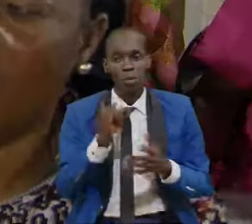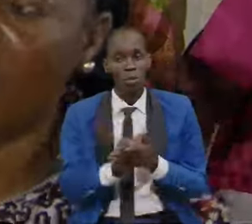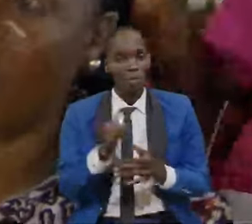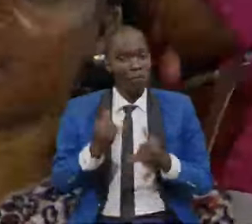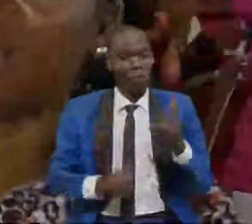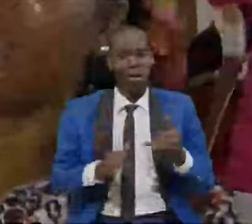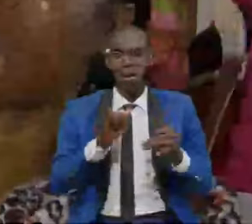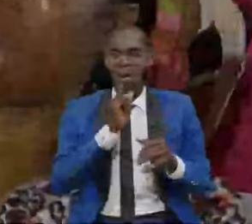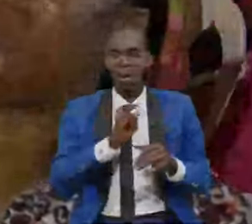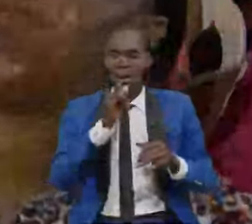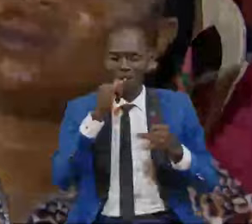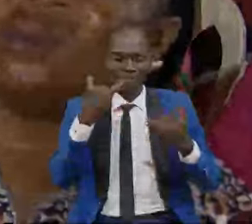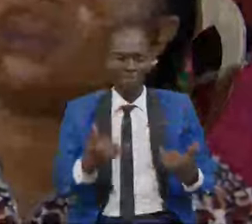libre.